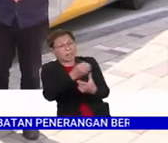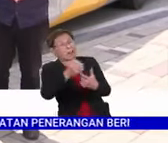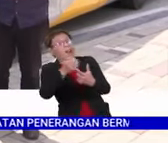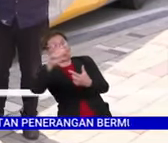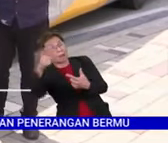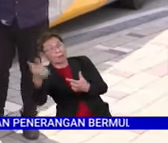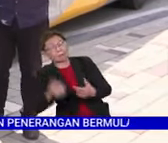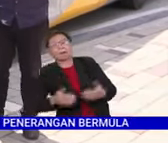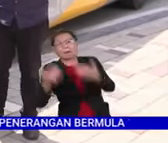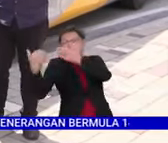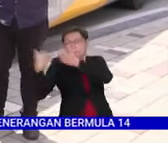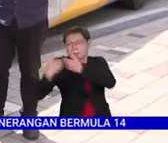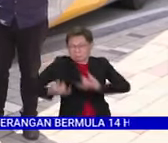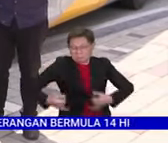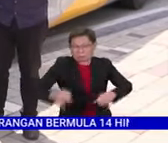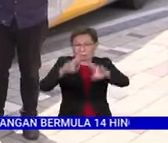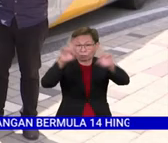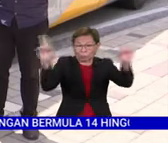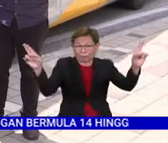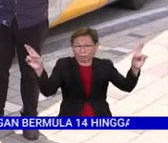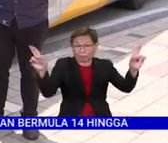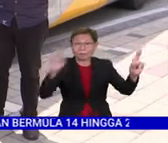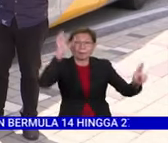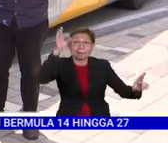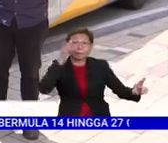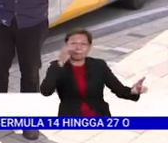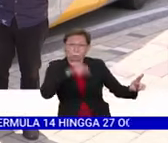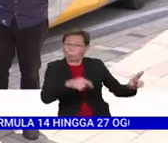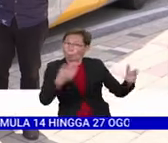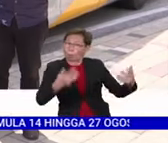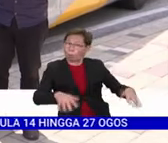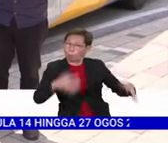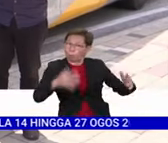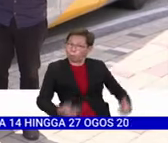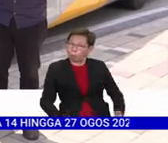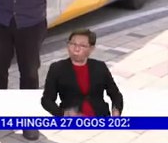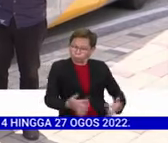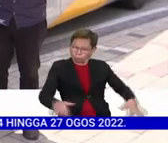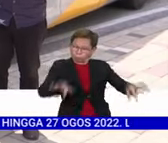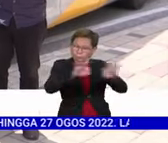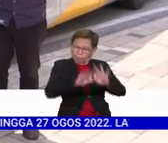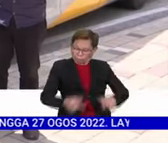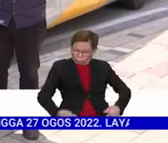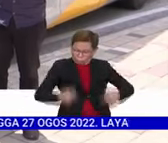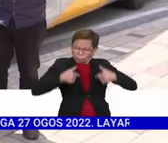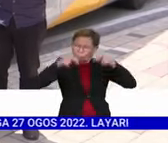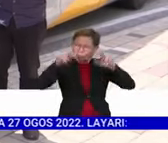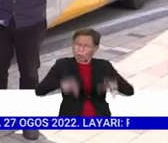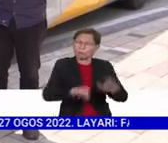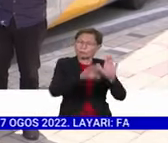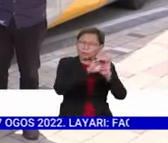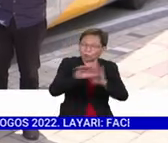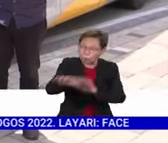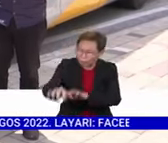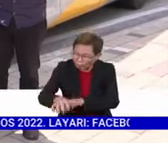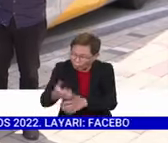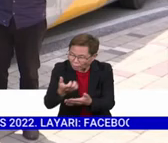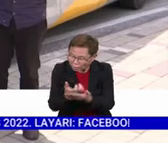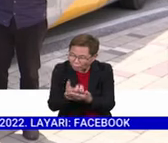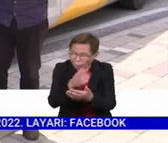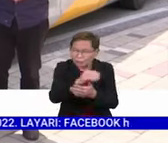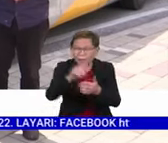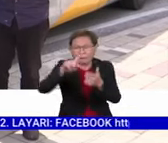sebenarnya peranan jalan raya, jalinan jalan raya persekutuan ini amat besar dalam kehidupan seharian rakyat seperti aktiviti pertanian, ekonomi